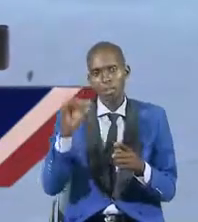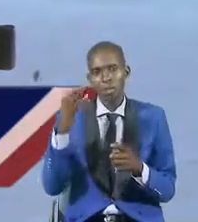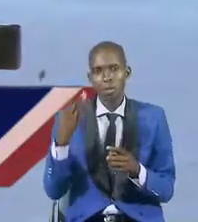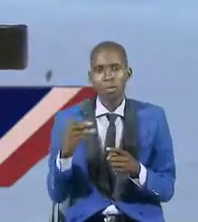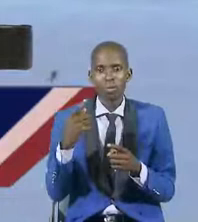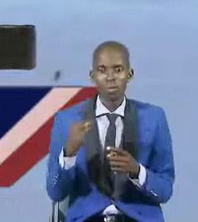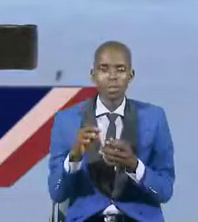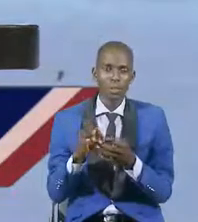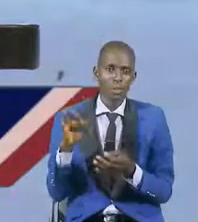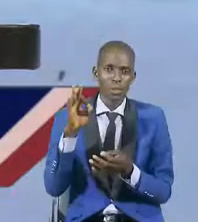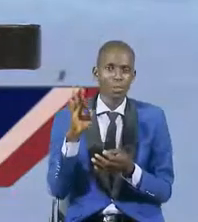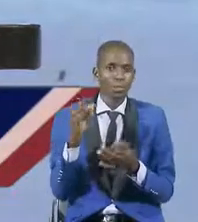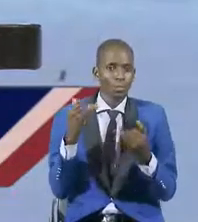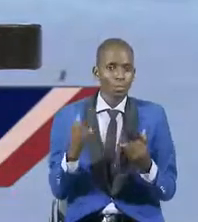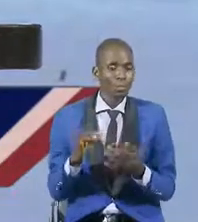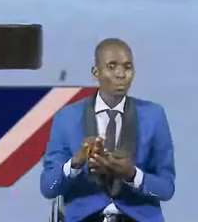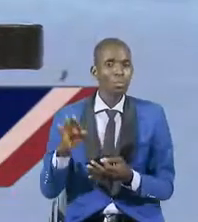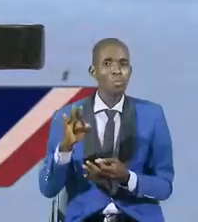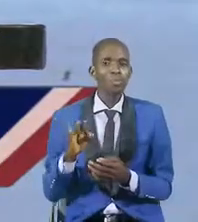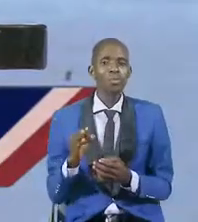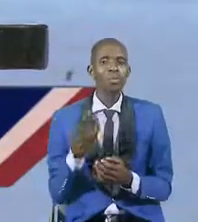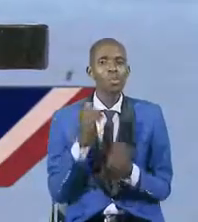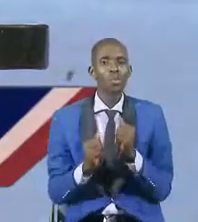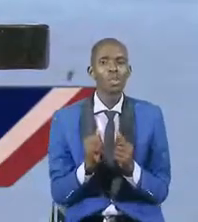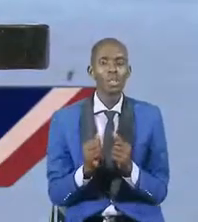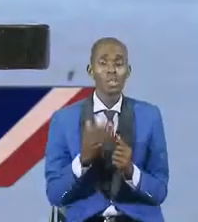des esprits. Lorsque nous parlons d'esprit,